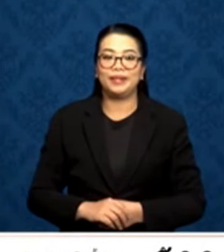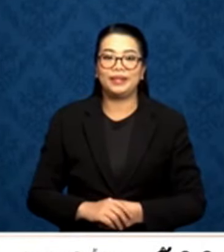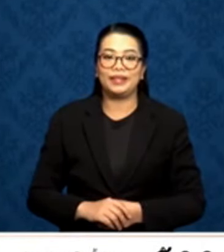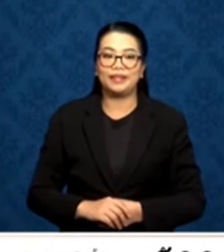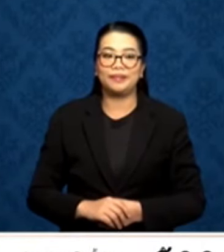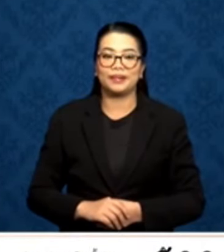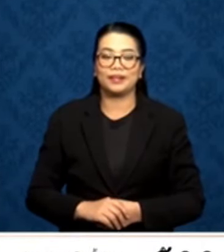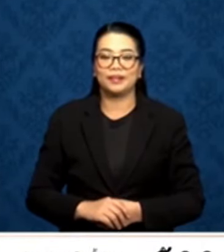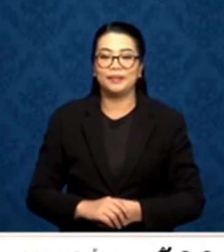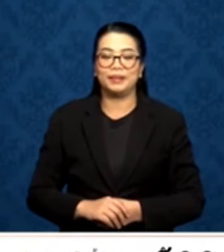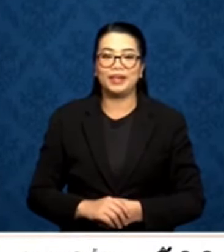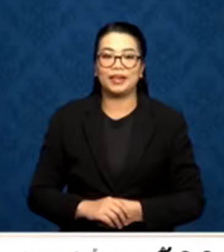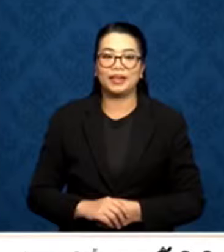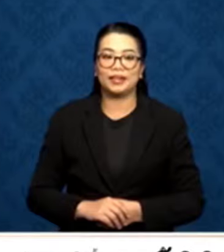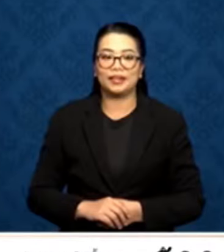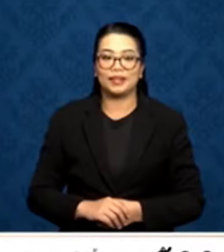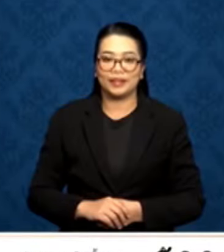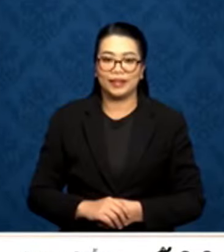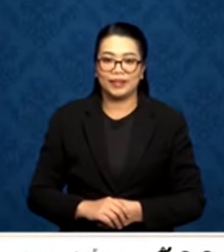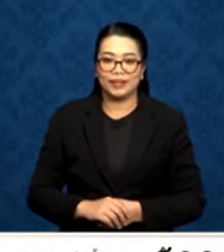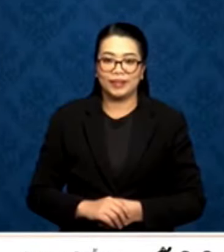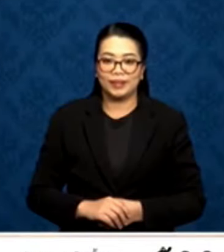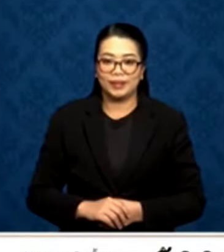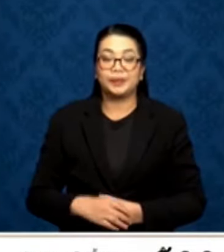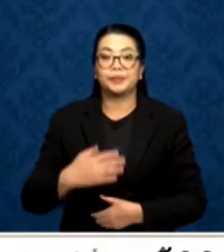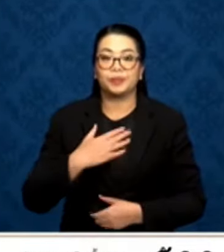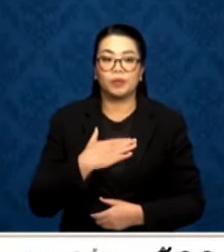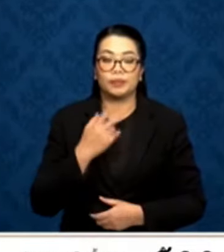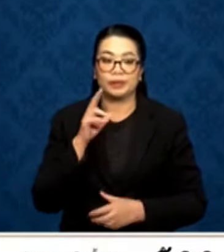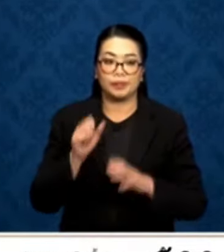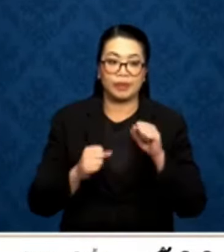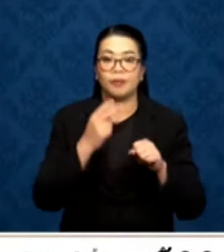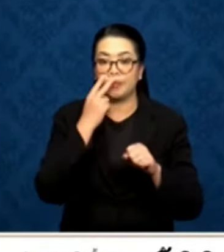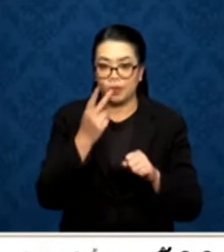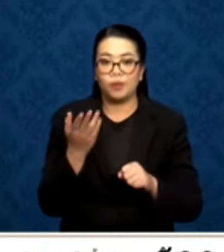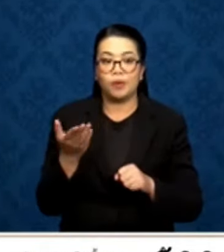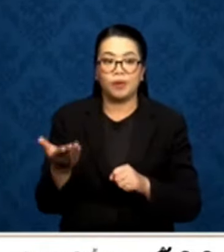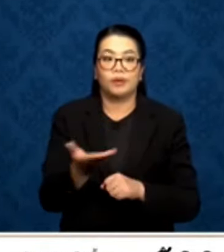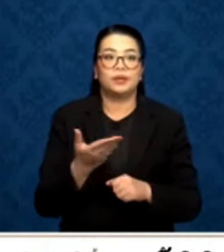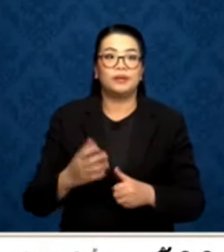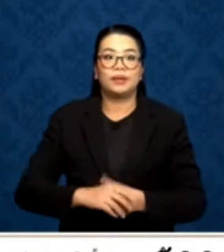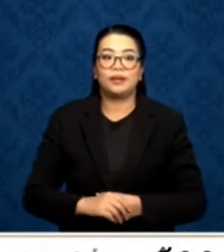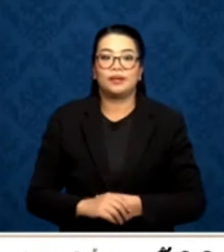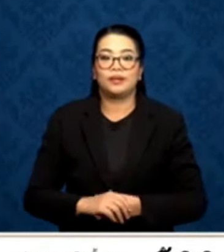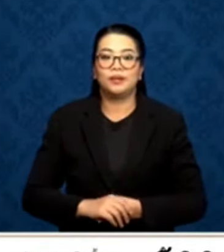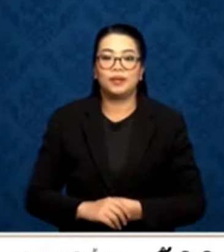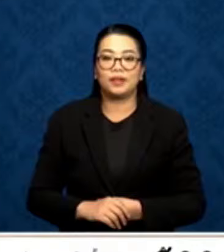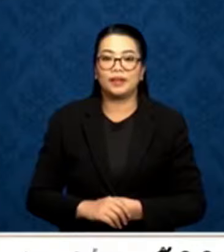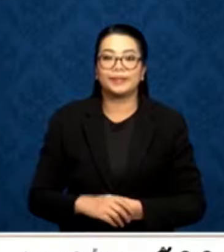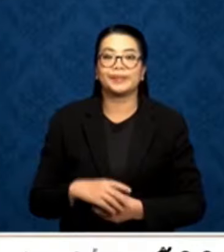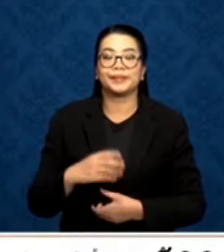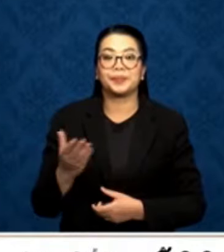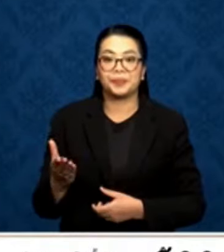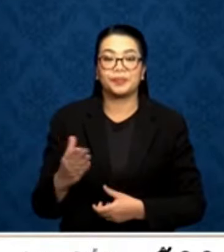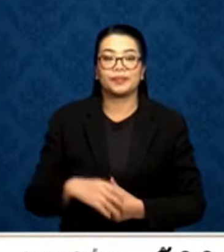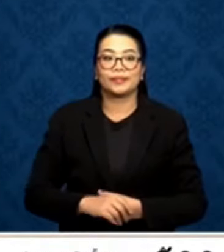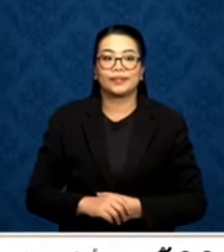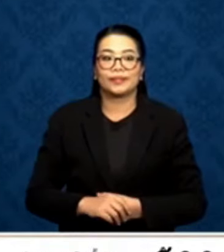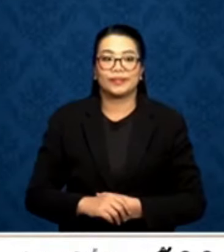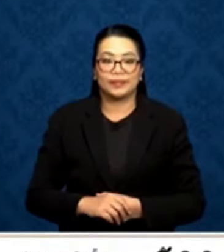มั่นคงของมนุษย์ขออนุญาตตอบประเด็นข้อสังเกตนะครับจากท่านสมาชิก 2ท่านนะครับท่านแรกครับท่าน